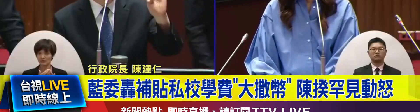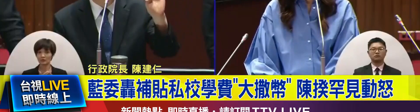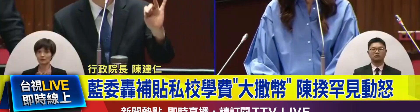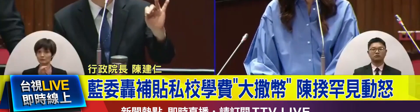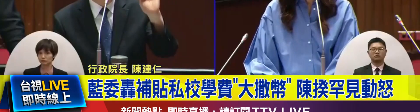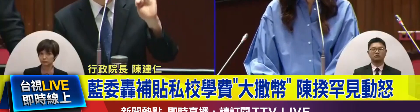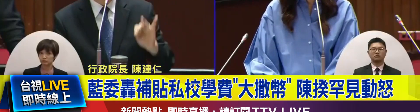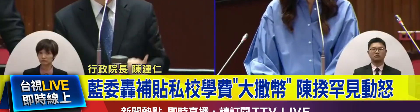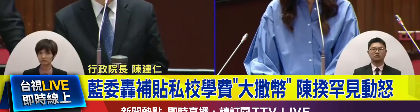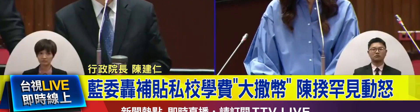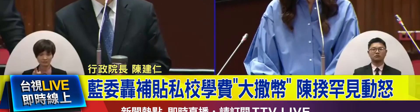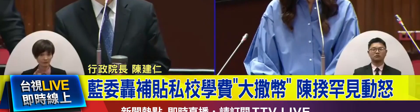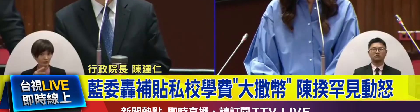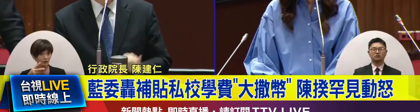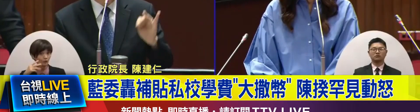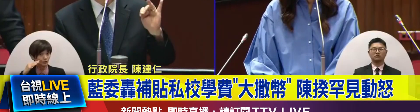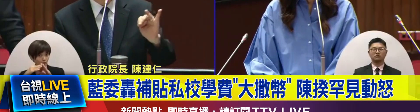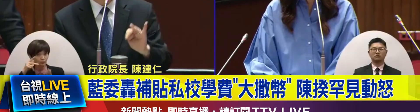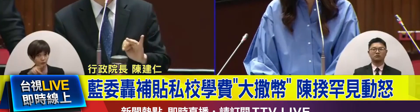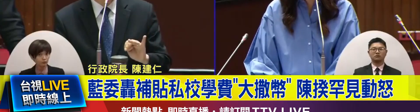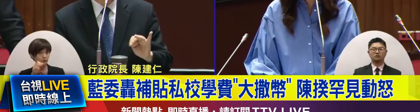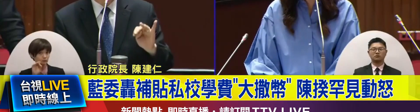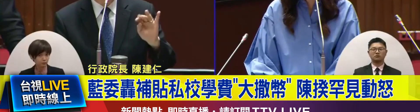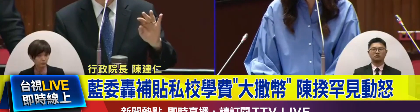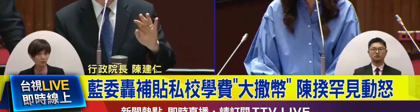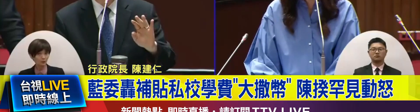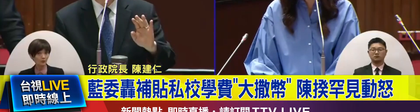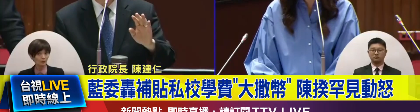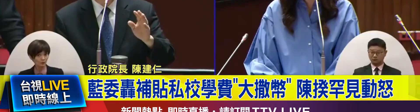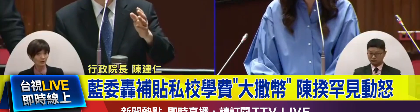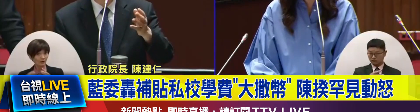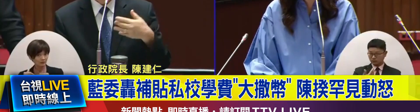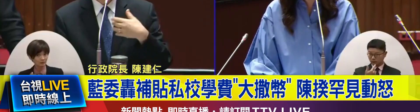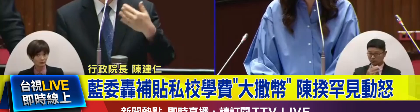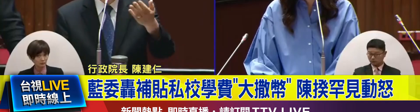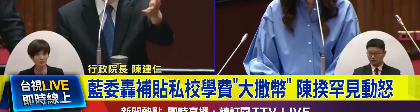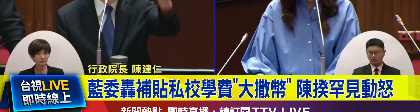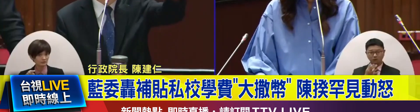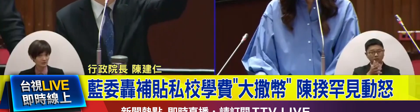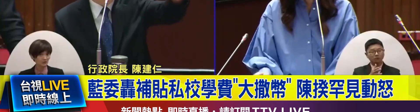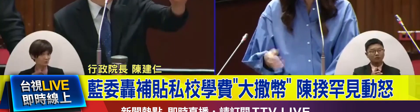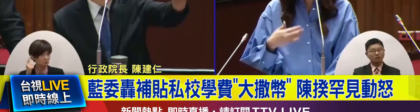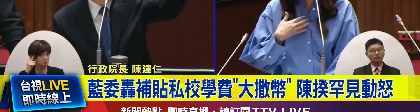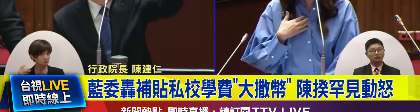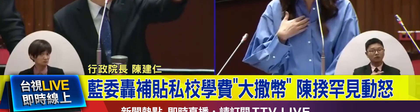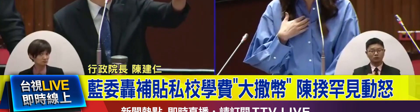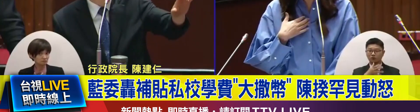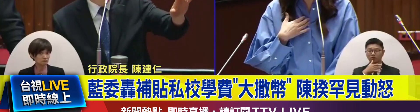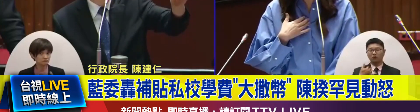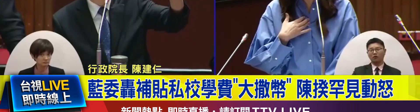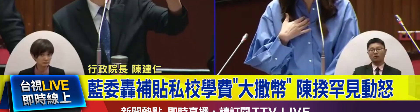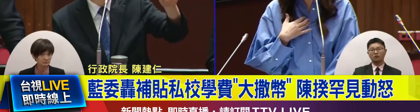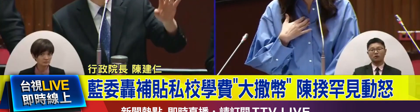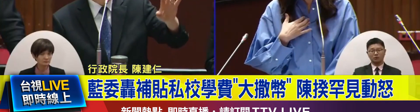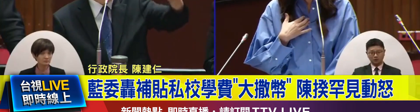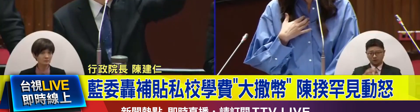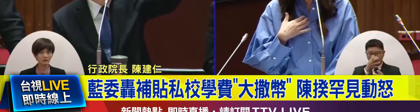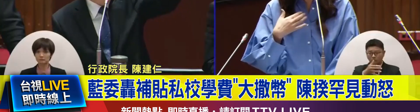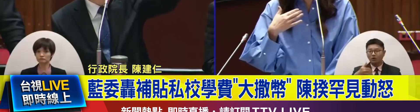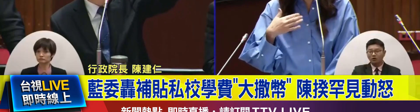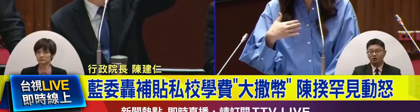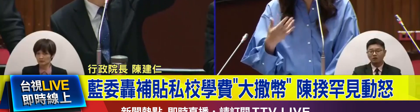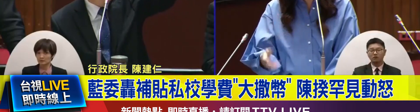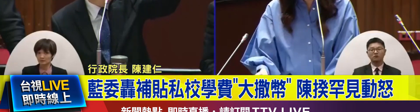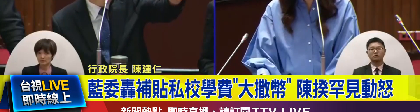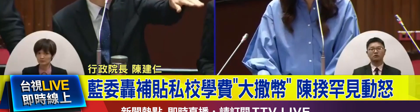不赞成租金补贴，你也不赞成，文化旅券。 现在是你在质询我，还是我在质询你？ 没有，你刚才讲说， 我还没讲完我的问题呀、 啊。对，